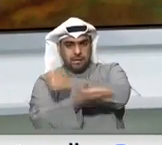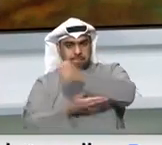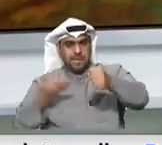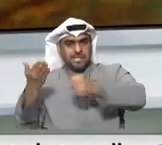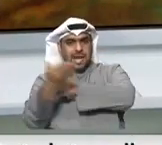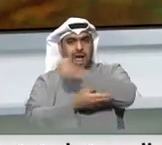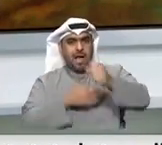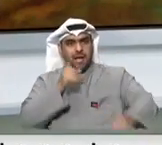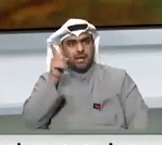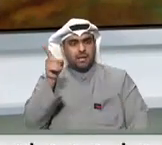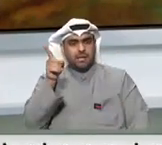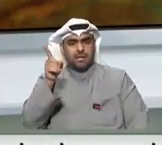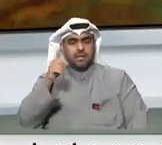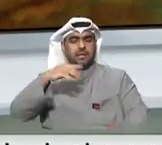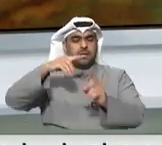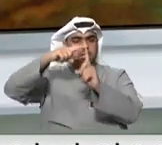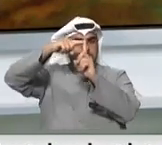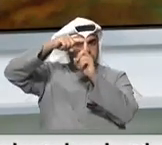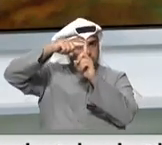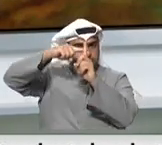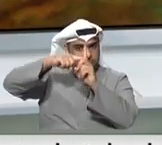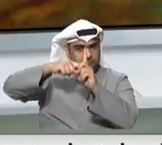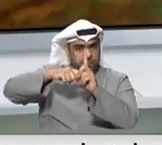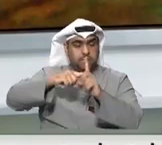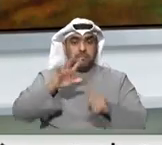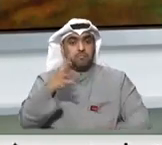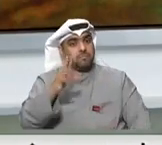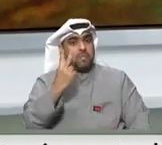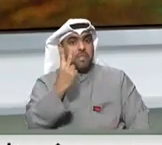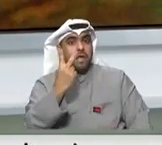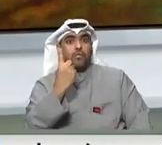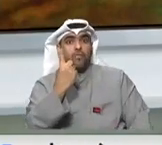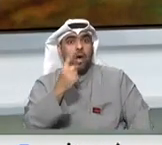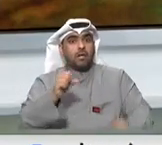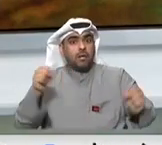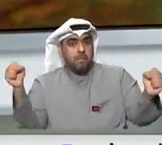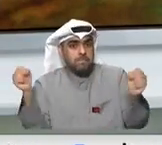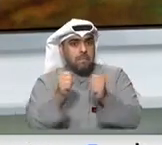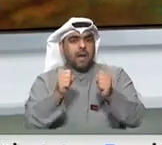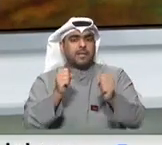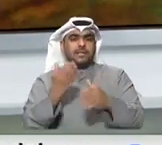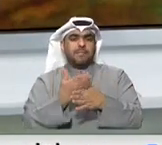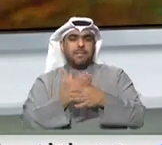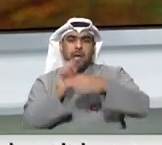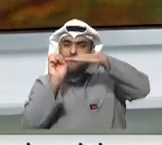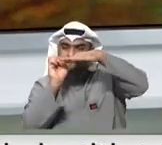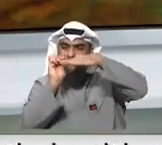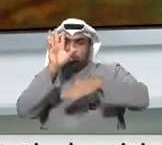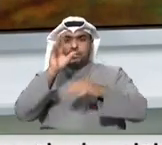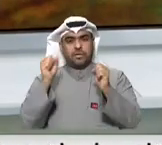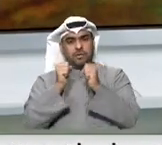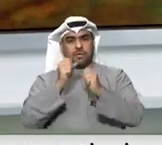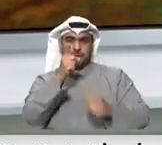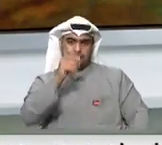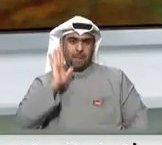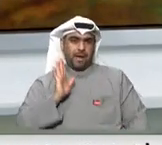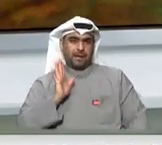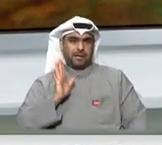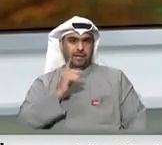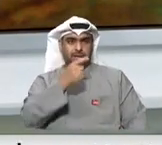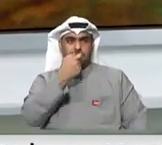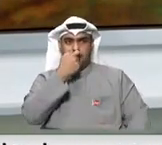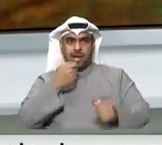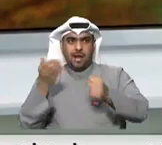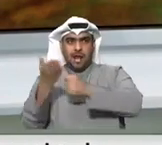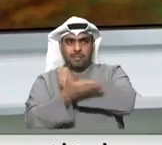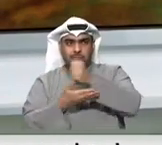دون ذلك خاصة في ساعات الفجر الأولى. في شمال البلاد مزارع العبدلي 4 درجات مئوية، في مزارع